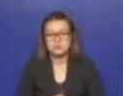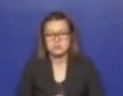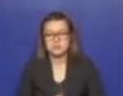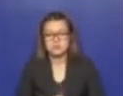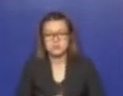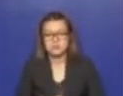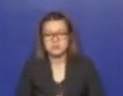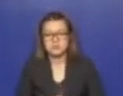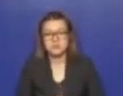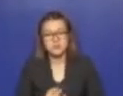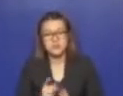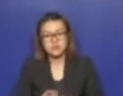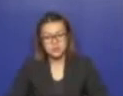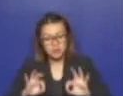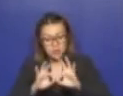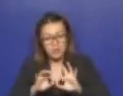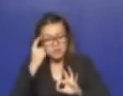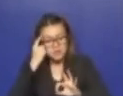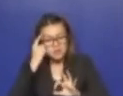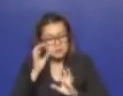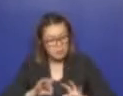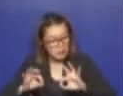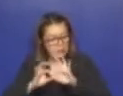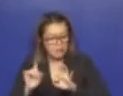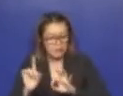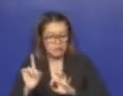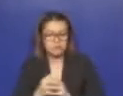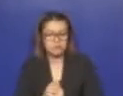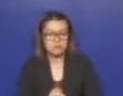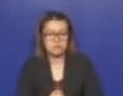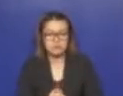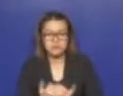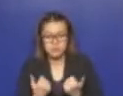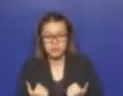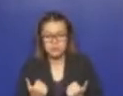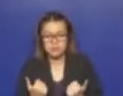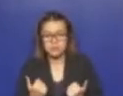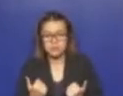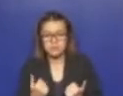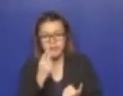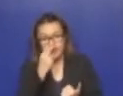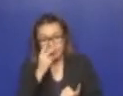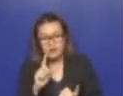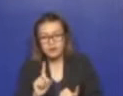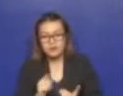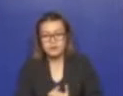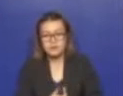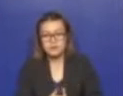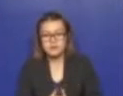องคำนึงถึงเป็นอย่างยิ่งเนื่องจากว่าเราเห็นว่า